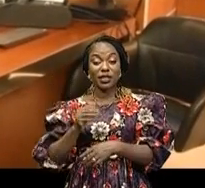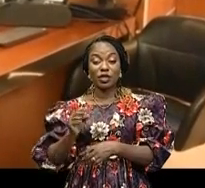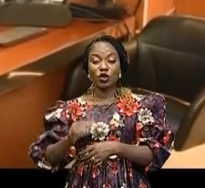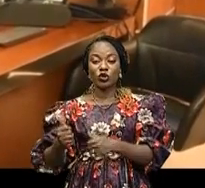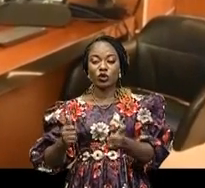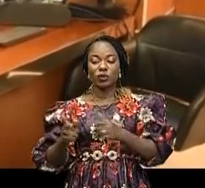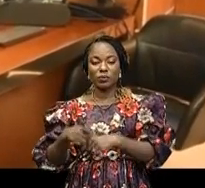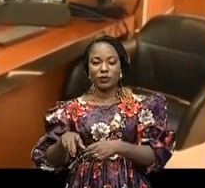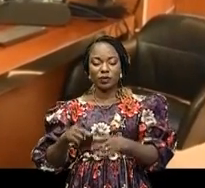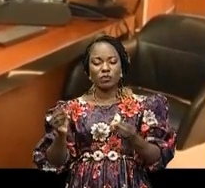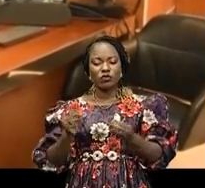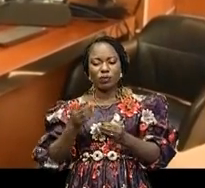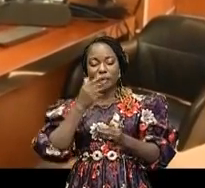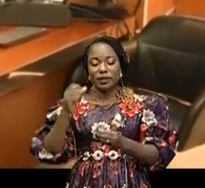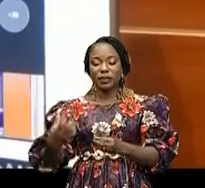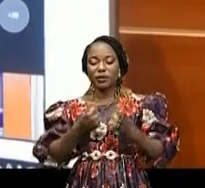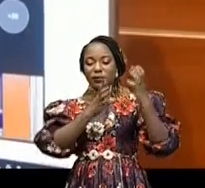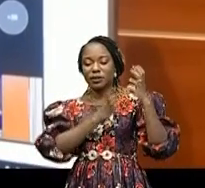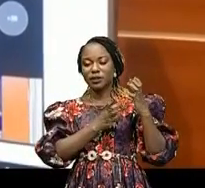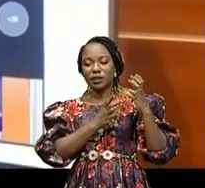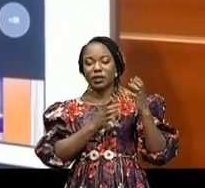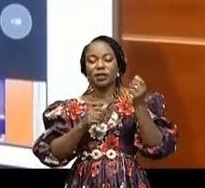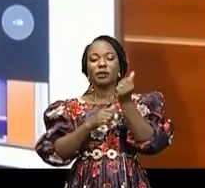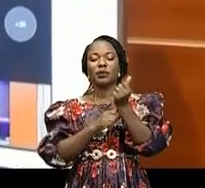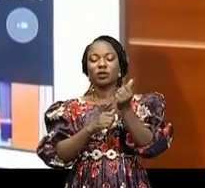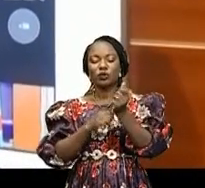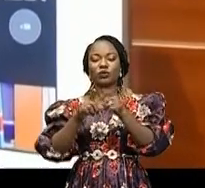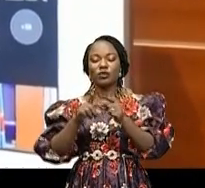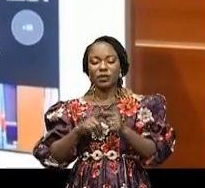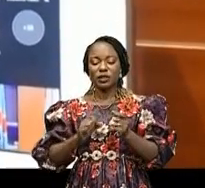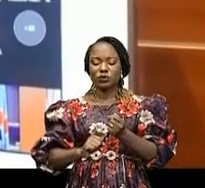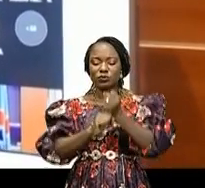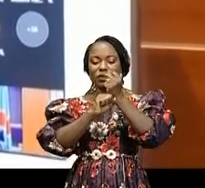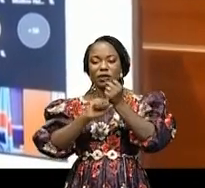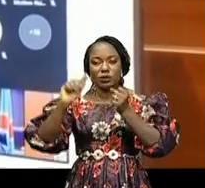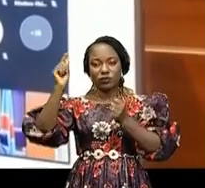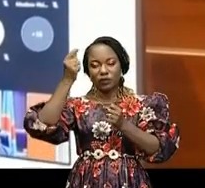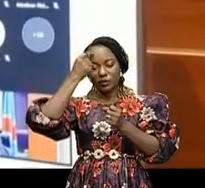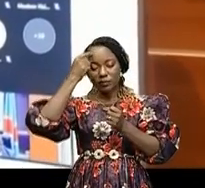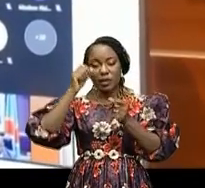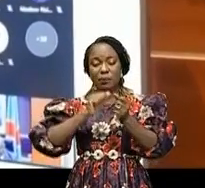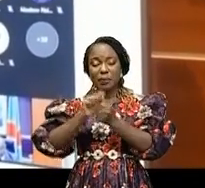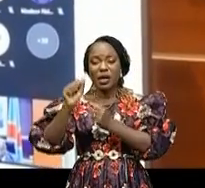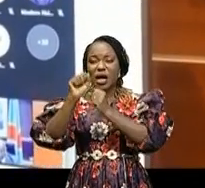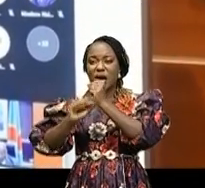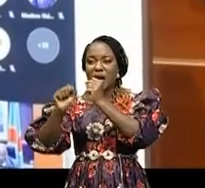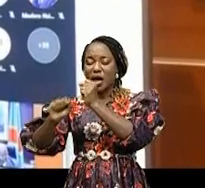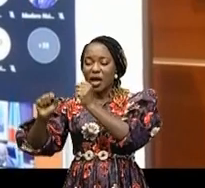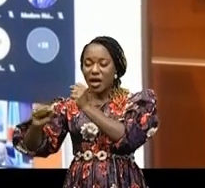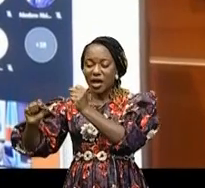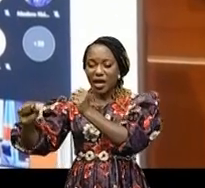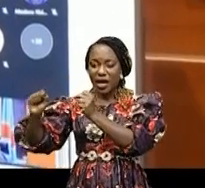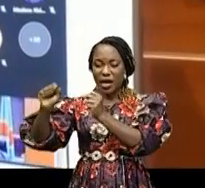ce, grâce à une prise en charge appropriée du gouvernement et par les campagnes